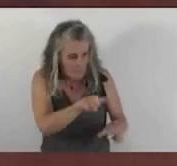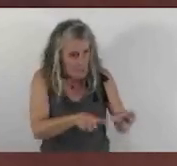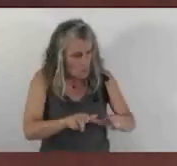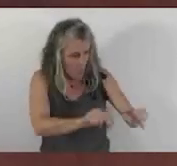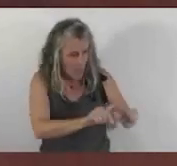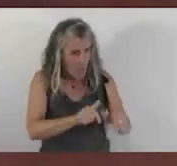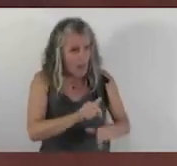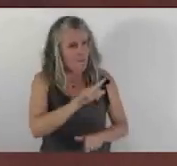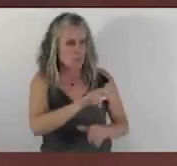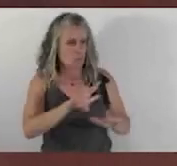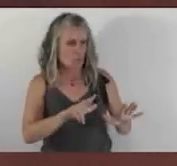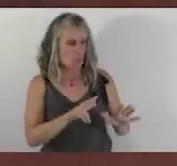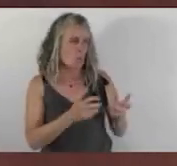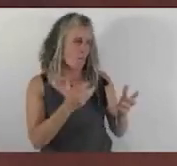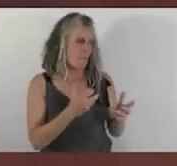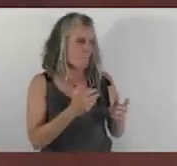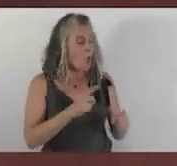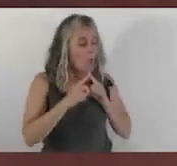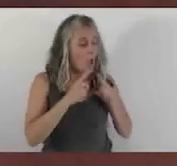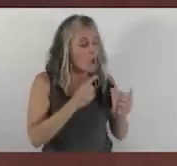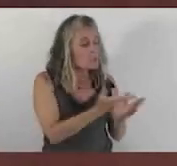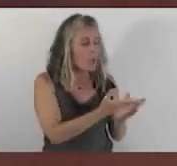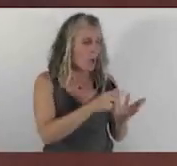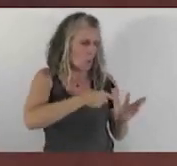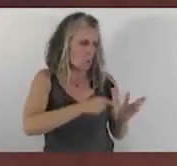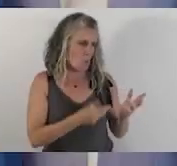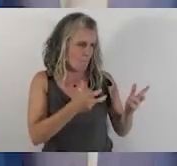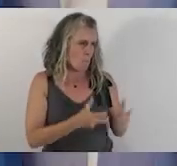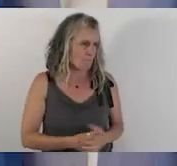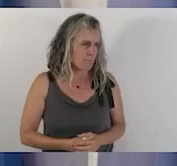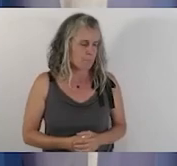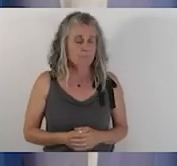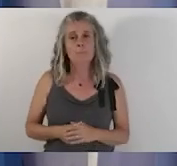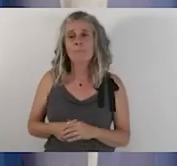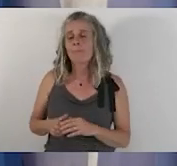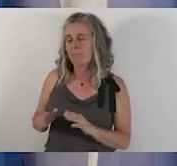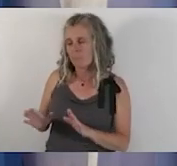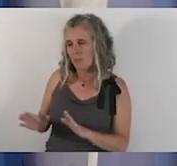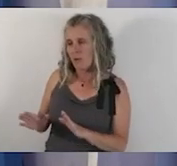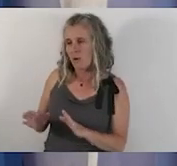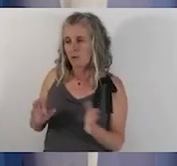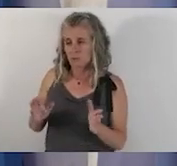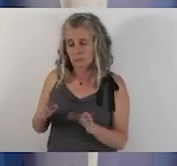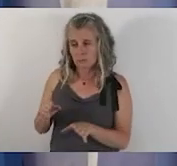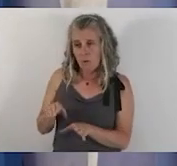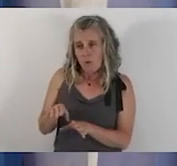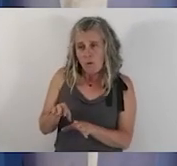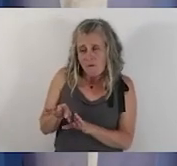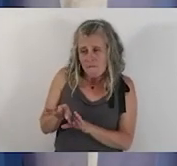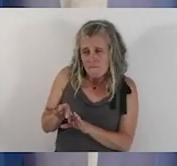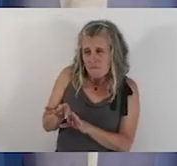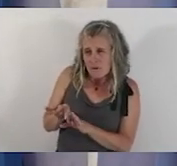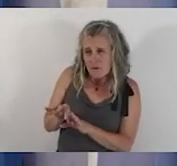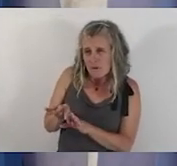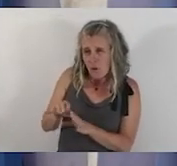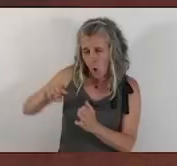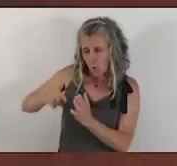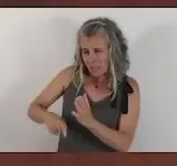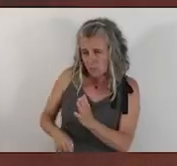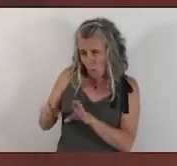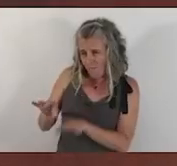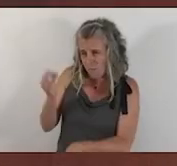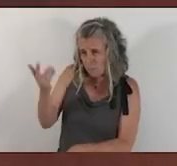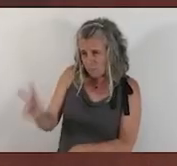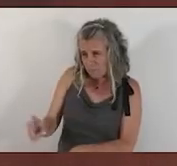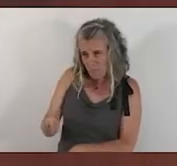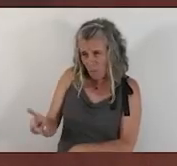cette erreur soit corrigée. D'accord. C'est pas un correctif de votre vote à vous. Pardon ? C'est pas un correctif de votre vote à